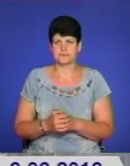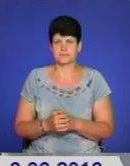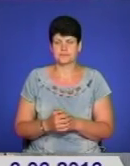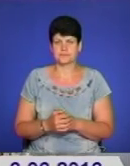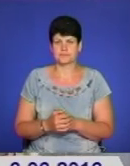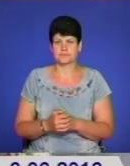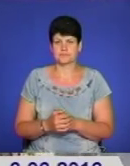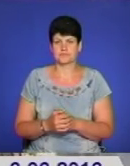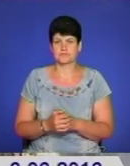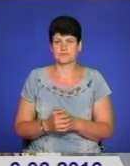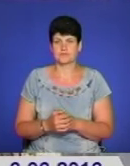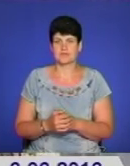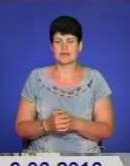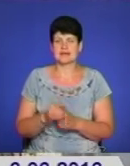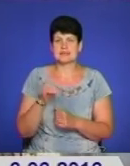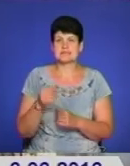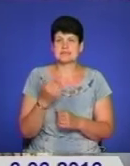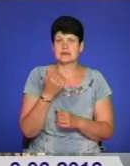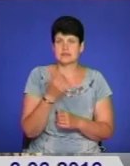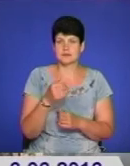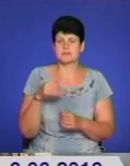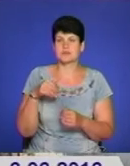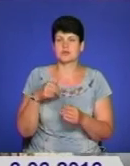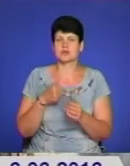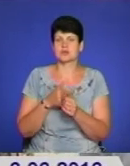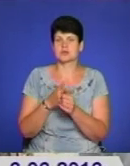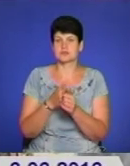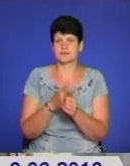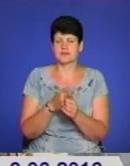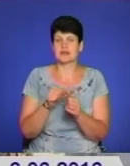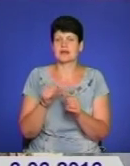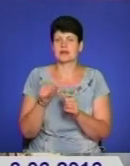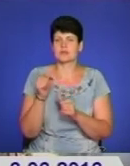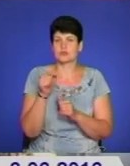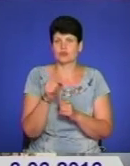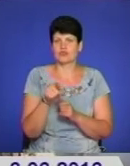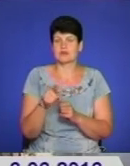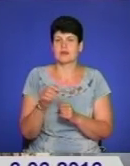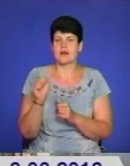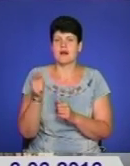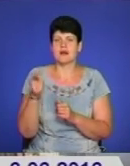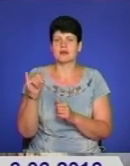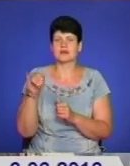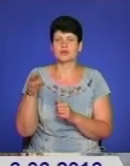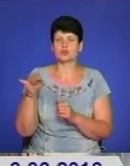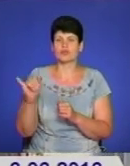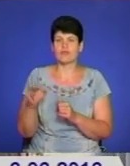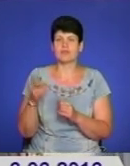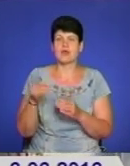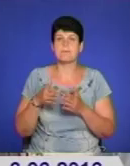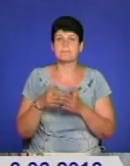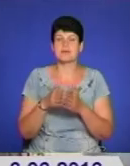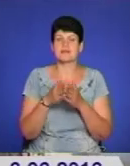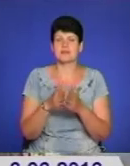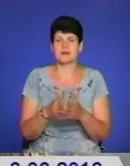І йому тому за ним у той шлейф ішов. Крім того, він агітував нас на байдарки. Як відпочивати, то вже